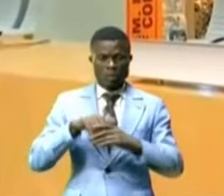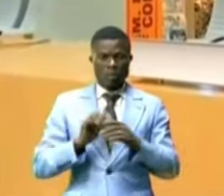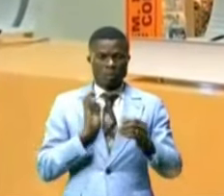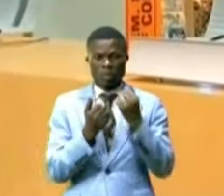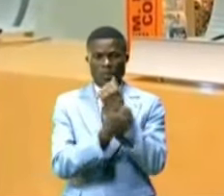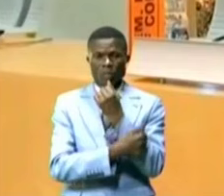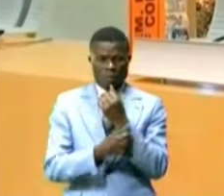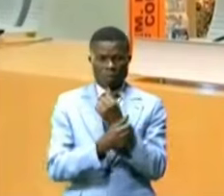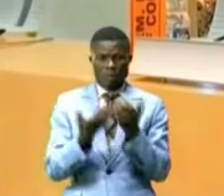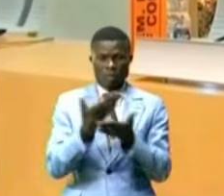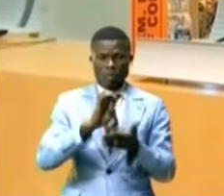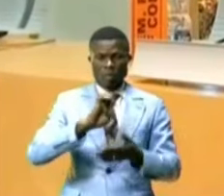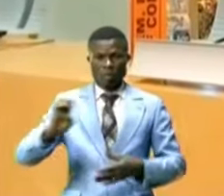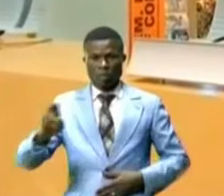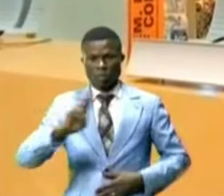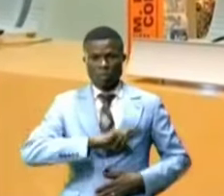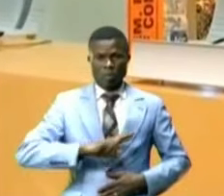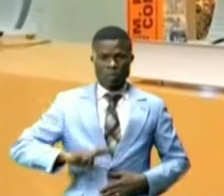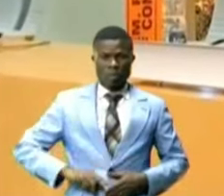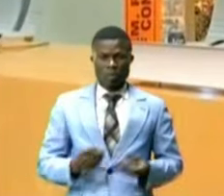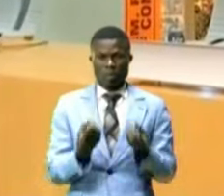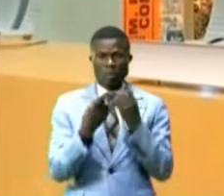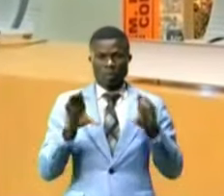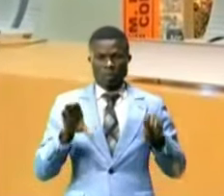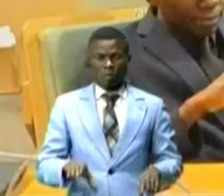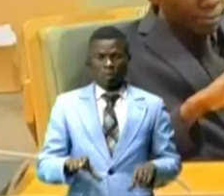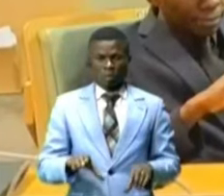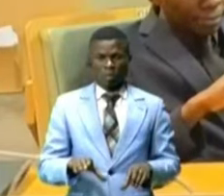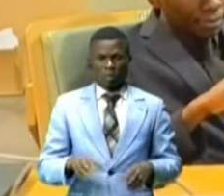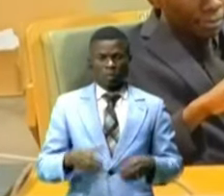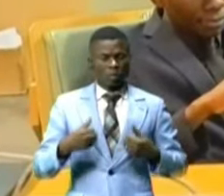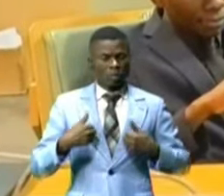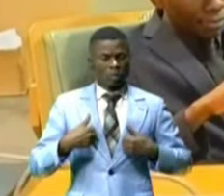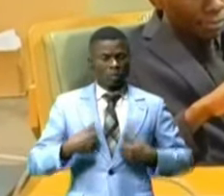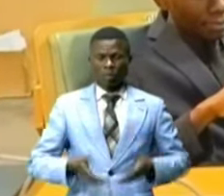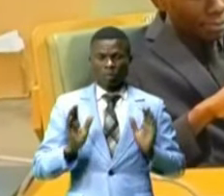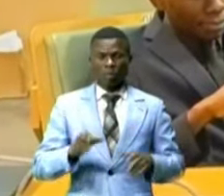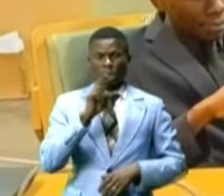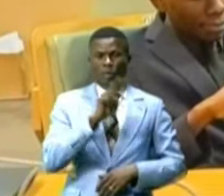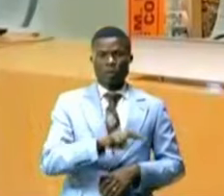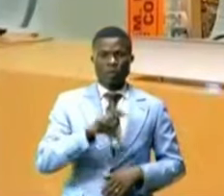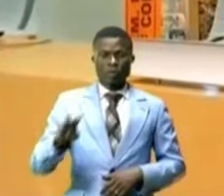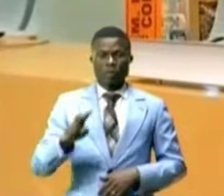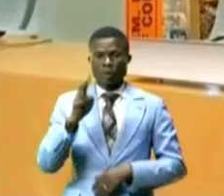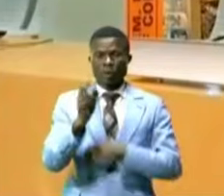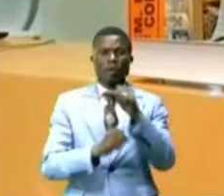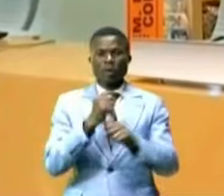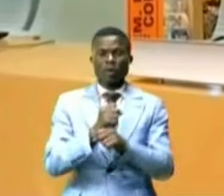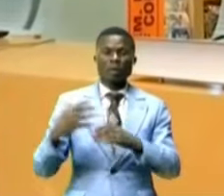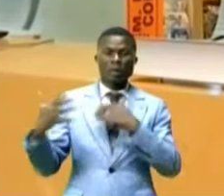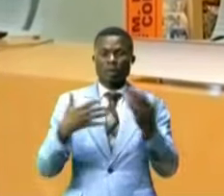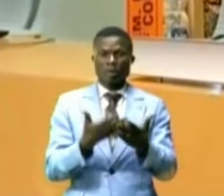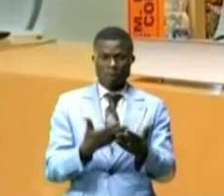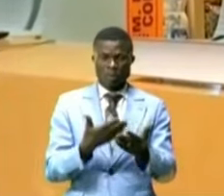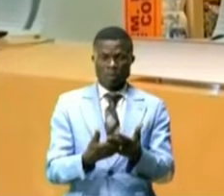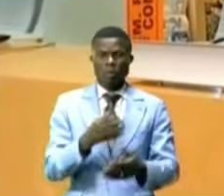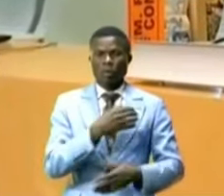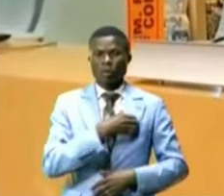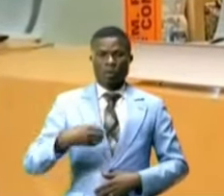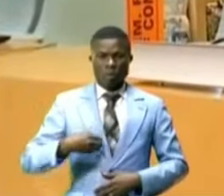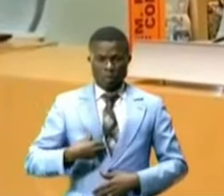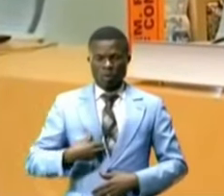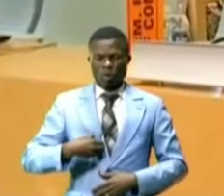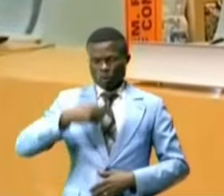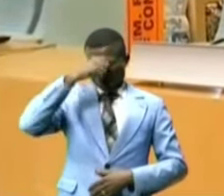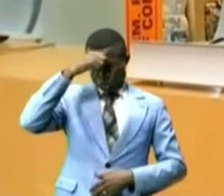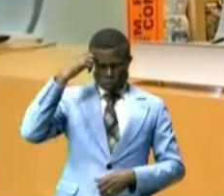à l'est de la République, est déplorable. 22 ans de guerre, les femmes sont